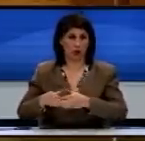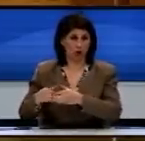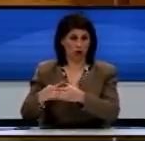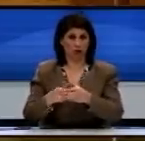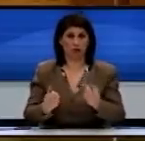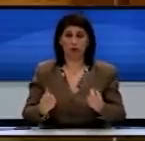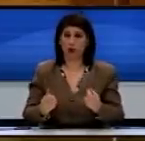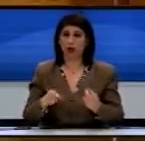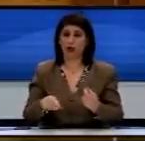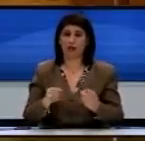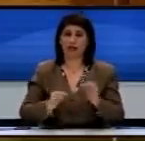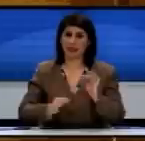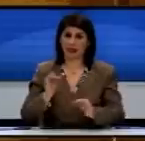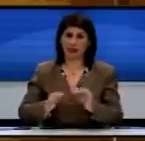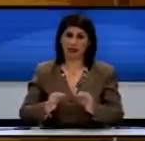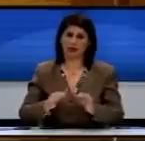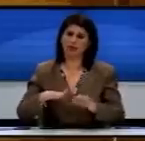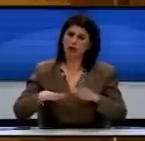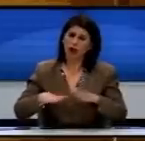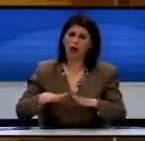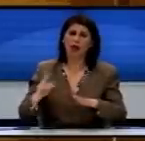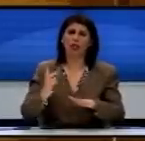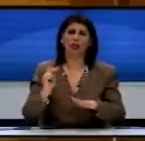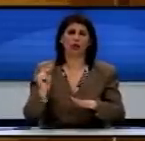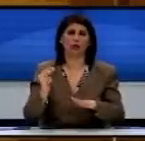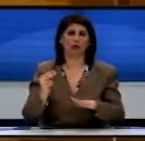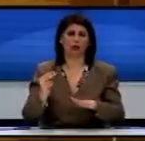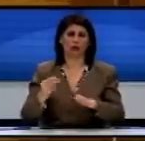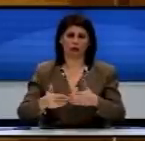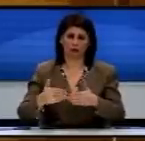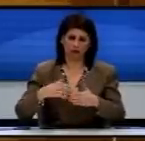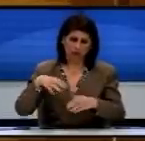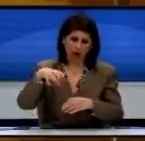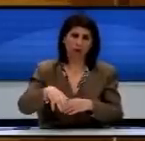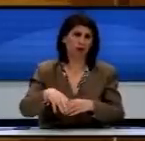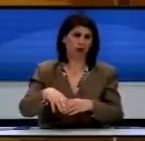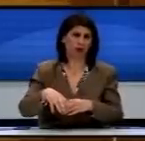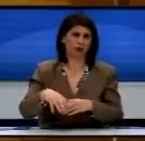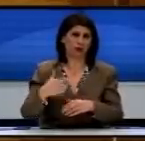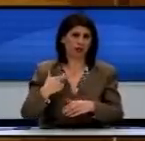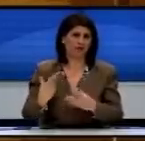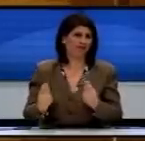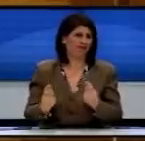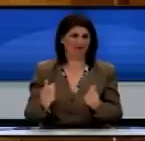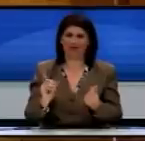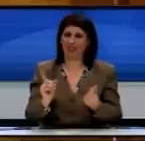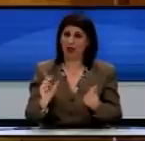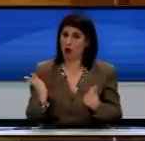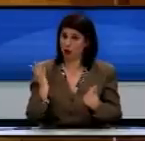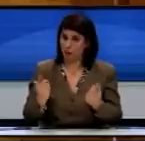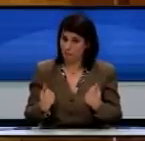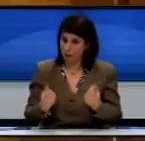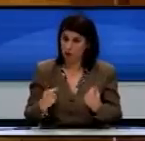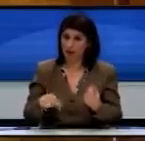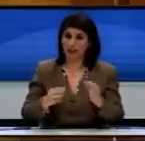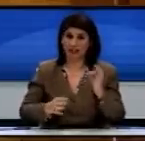συζήτηση ανά κοινοβουλευτική περίοδο. Και πρέπει να σας πω ότι το θεωρώ άκομψο όταν έχεις προκαλέσει